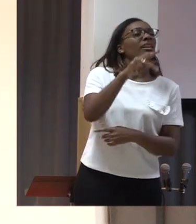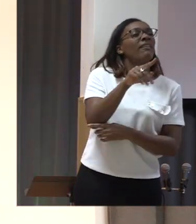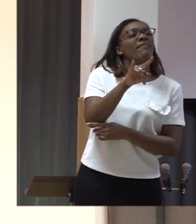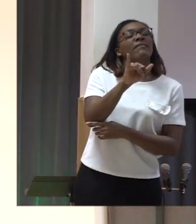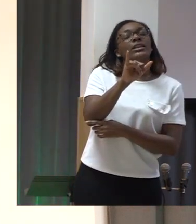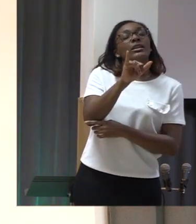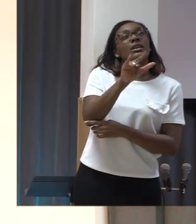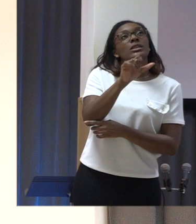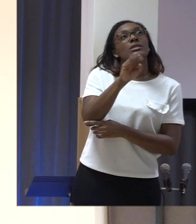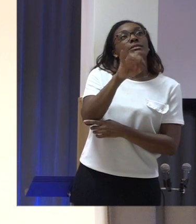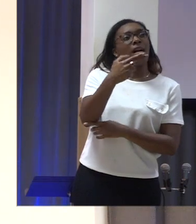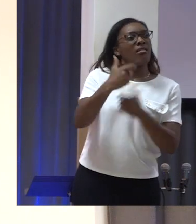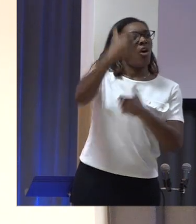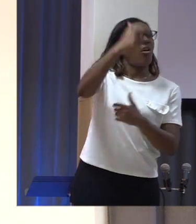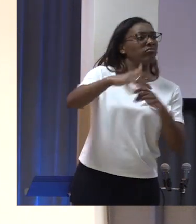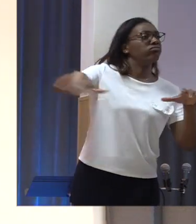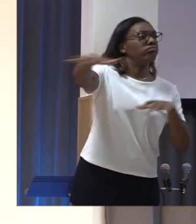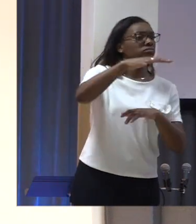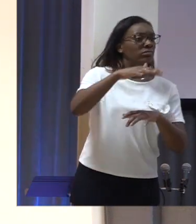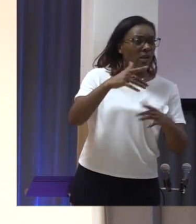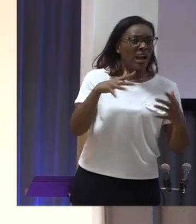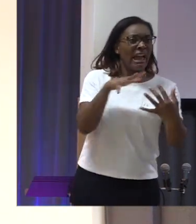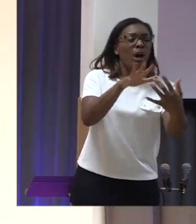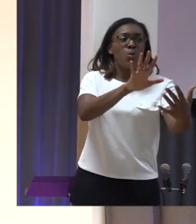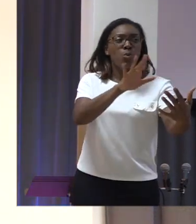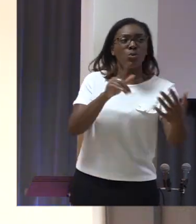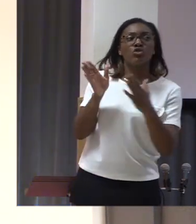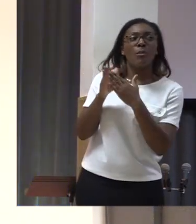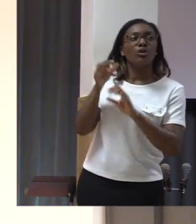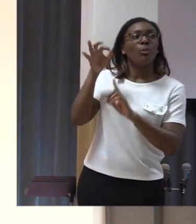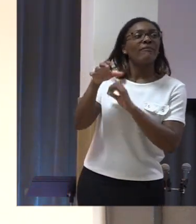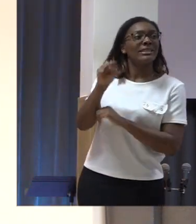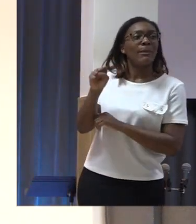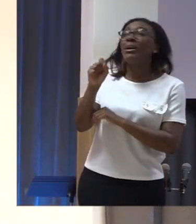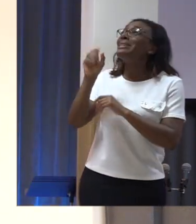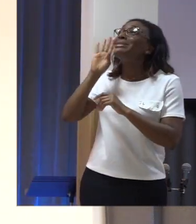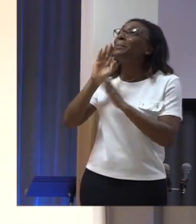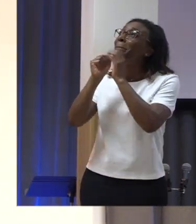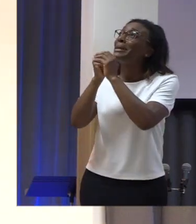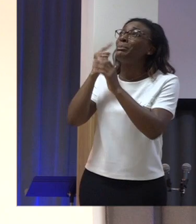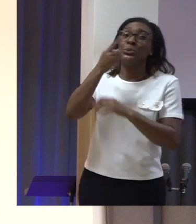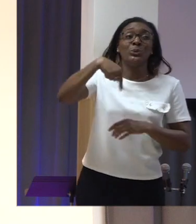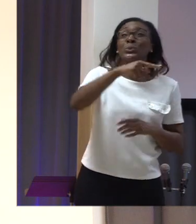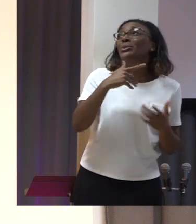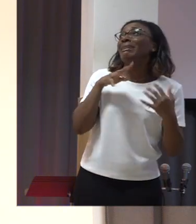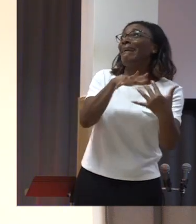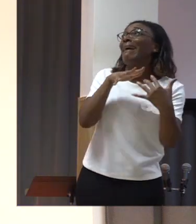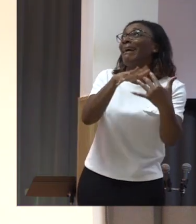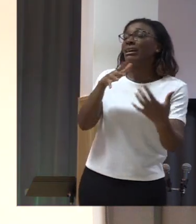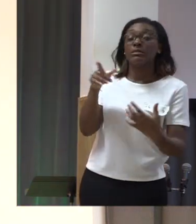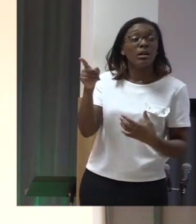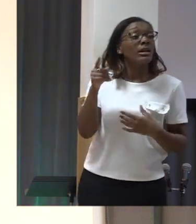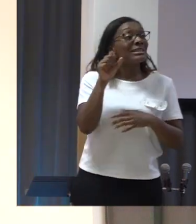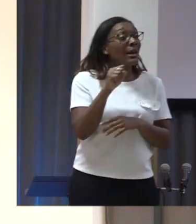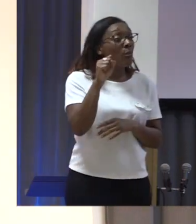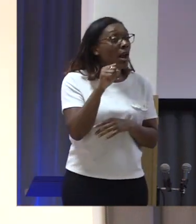demandent à Samuel, m'intercède pour nous. Et Samuel va offrir en l'honneur de l'Éternel un agneau.